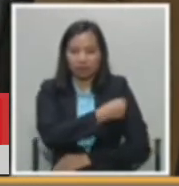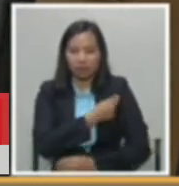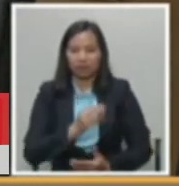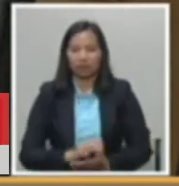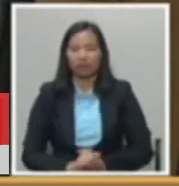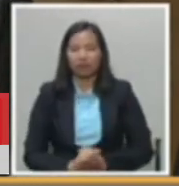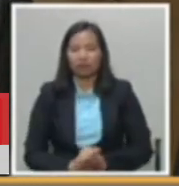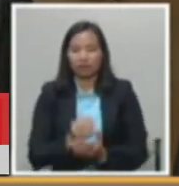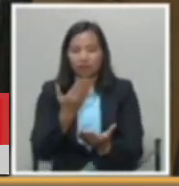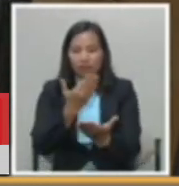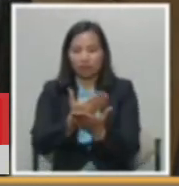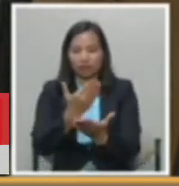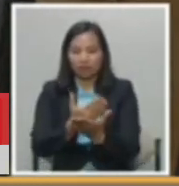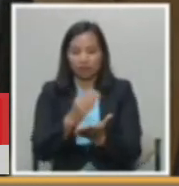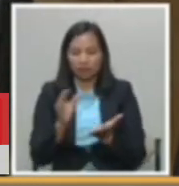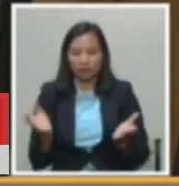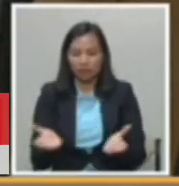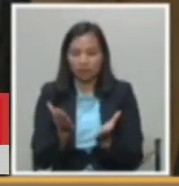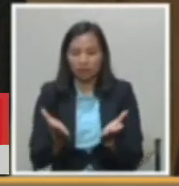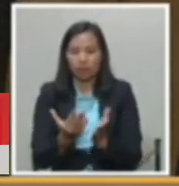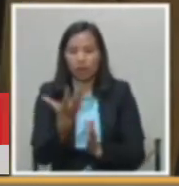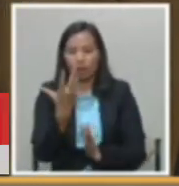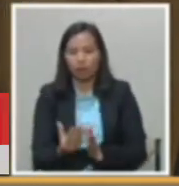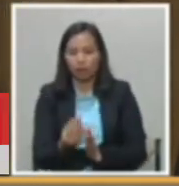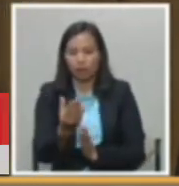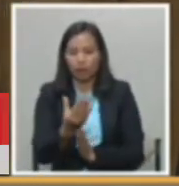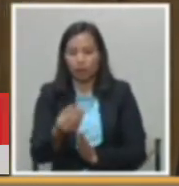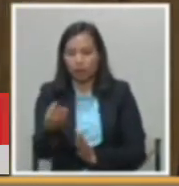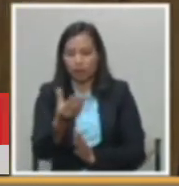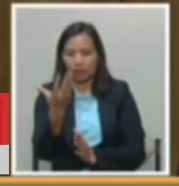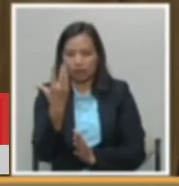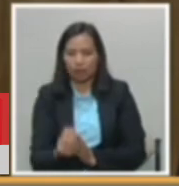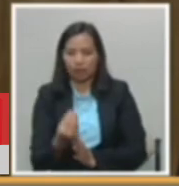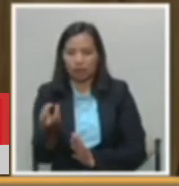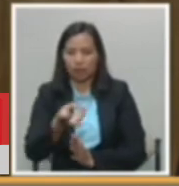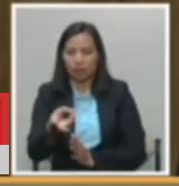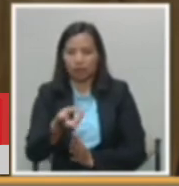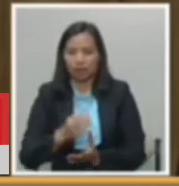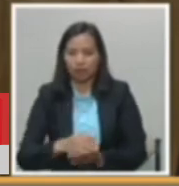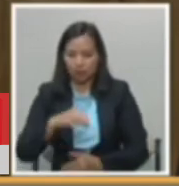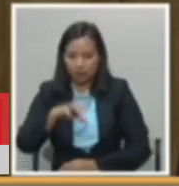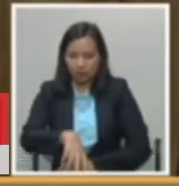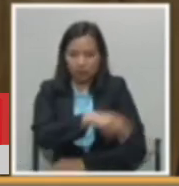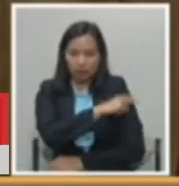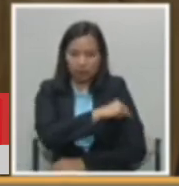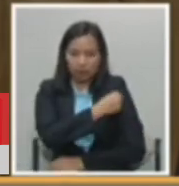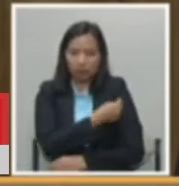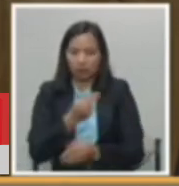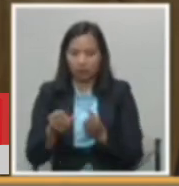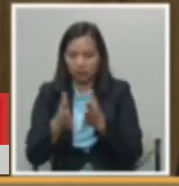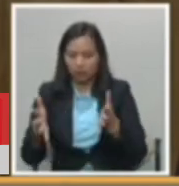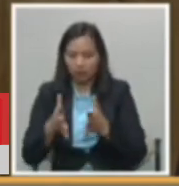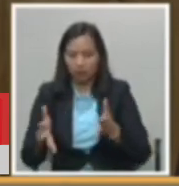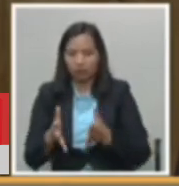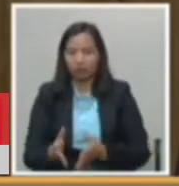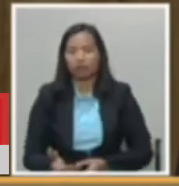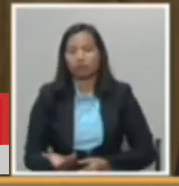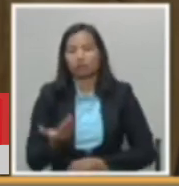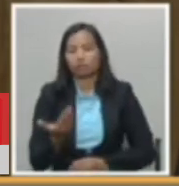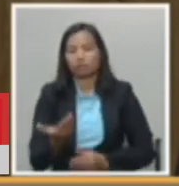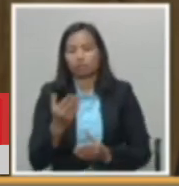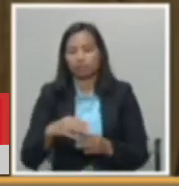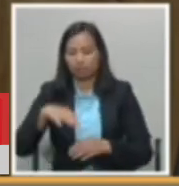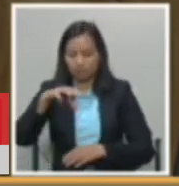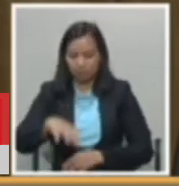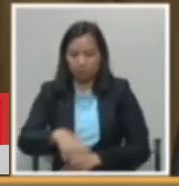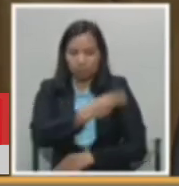งินบำรุงไม่เหลือน้อยมากนะครับบางโรงพยาบาลก็เหลือเยอะนะครับก็บางโรงพย